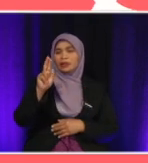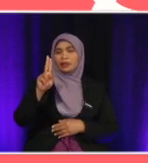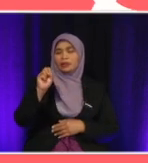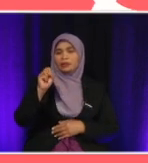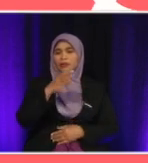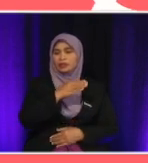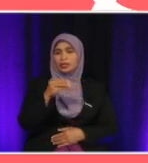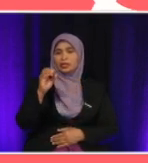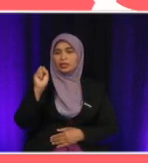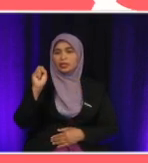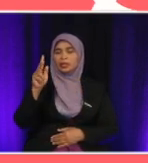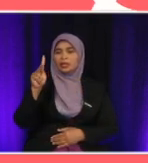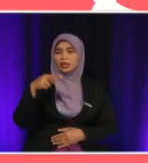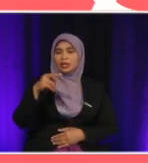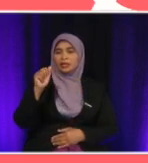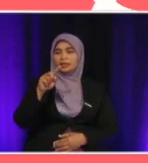oke